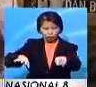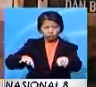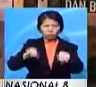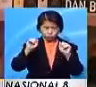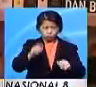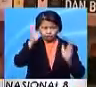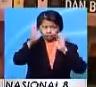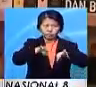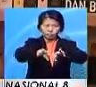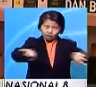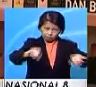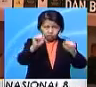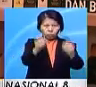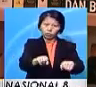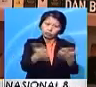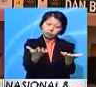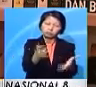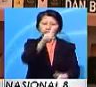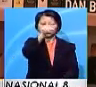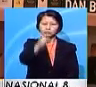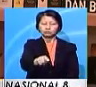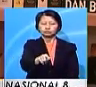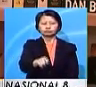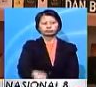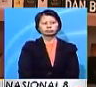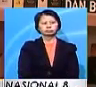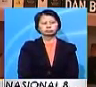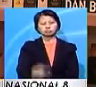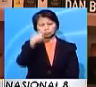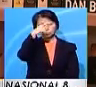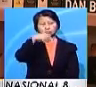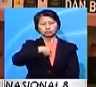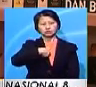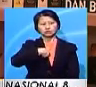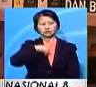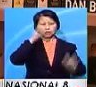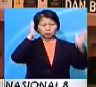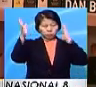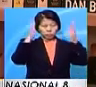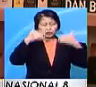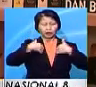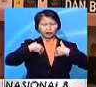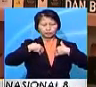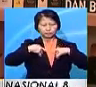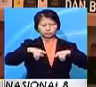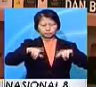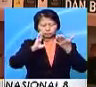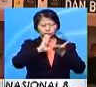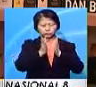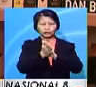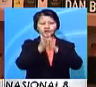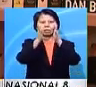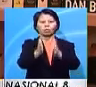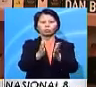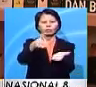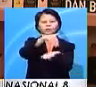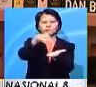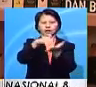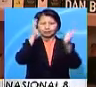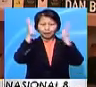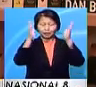Kashmir? Jadi bagi saya, Malaysia mempunyai dikatakan kewibawaan untuk menjadi perantara. Sebab itu